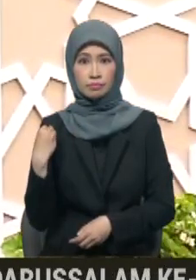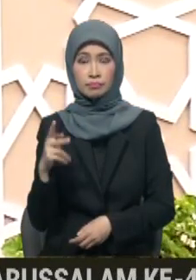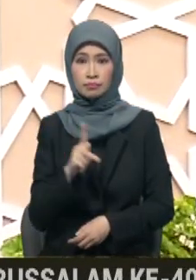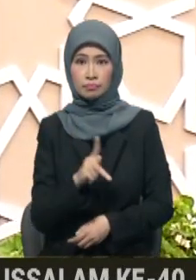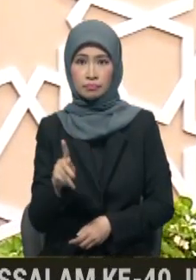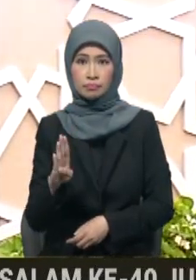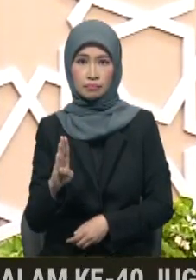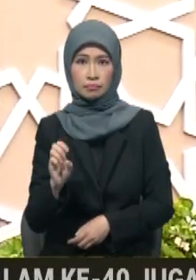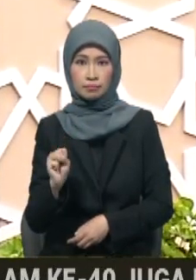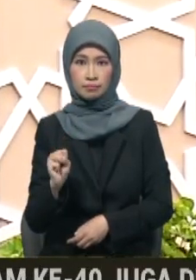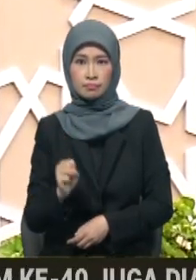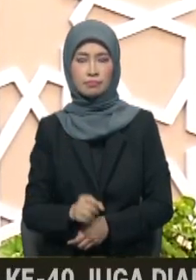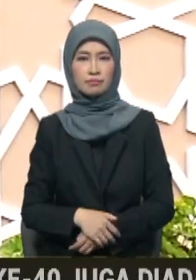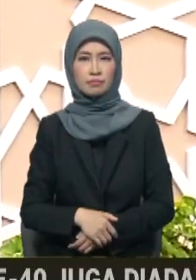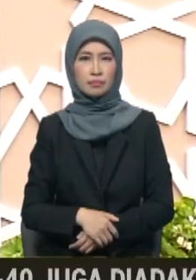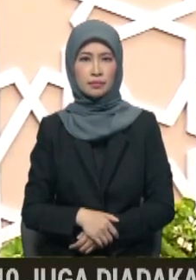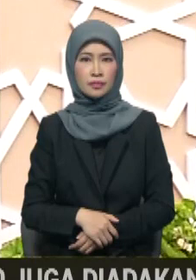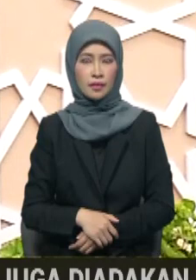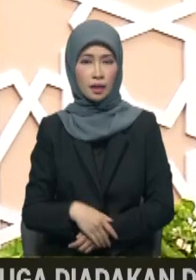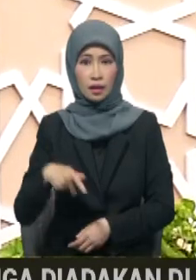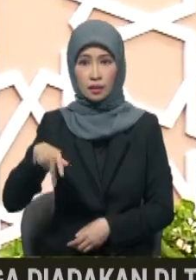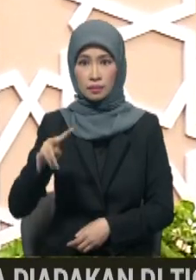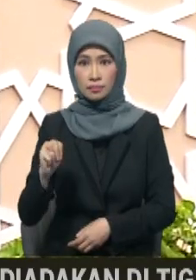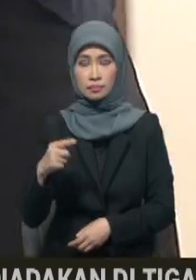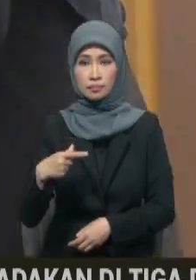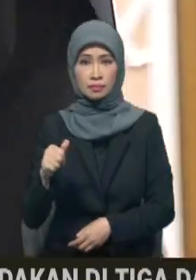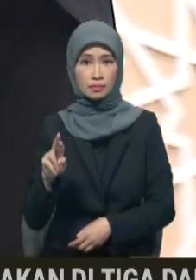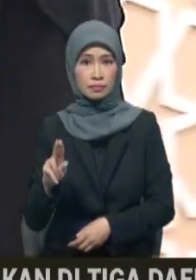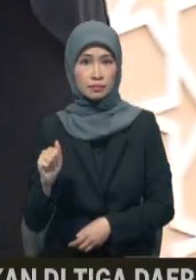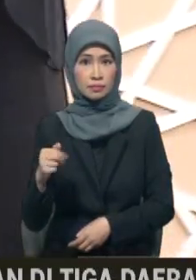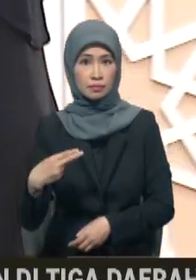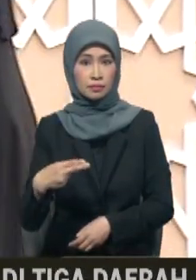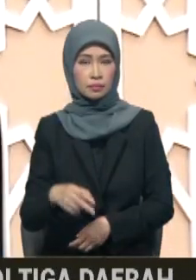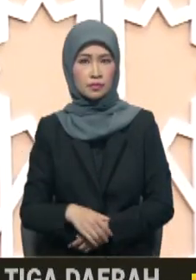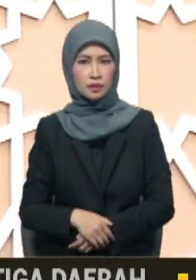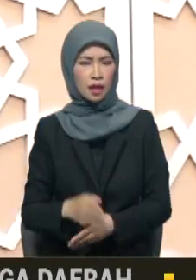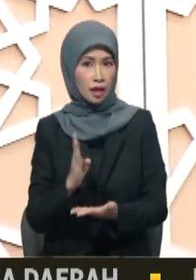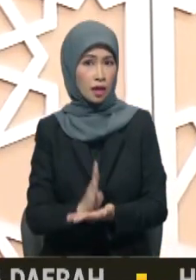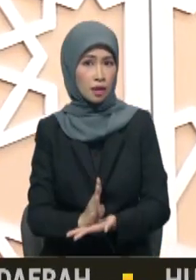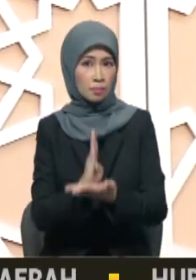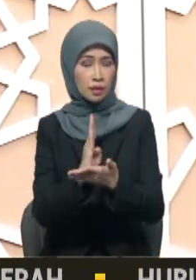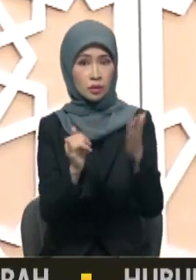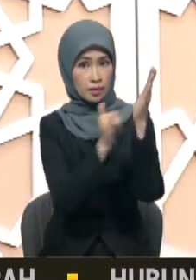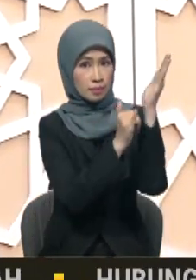sukan selaku ahli lembaga pengarah dan pengerusi jawatankuasa meneliti bantuan-bantuan